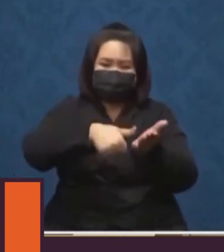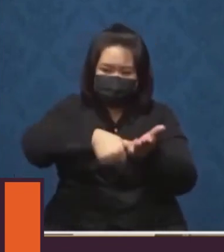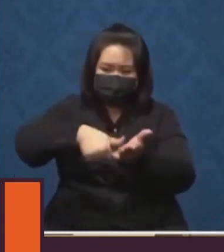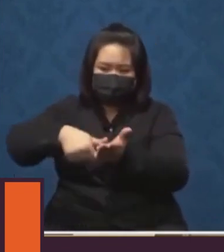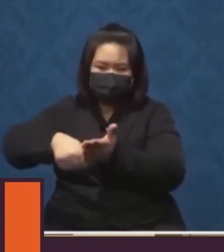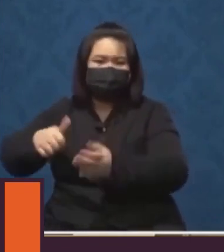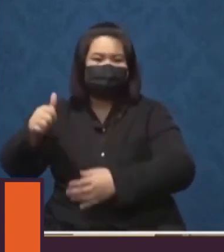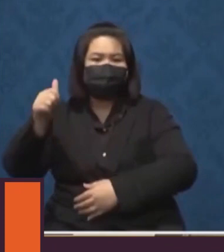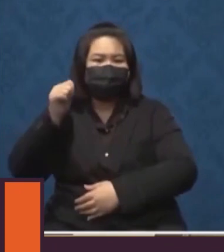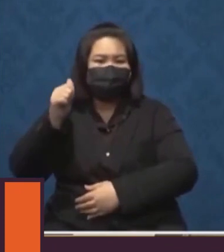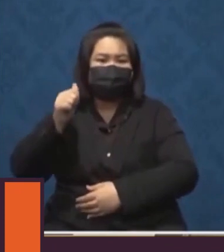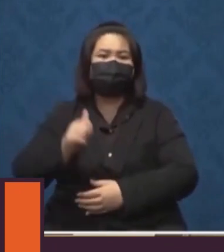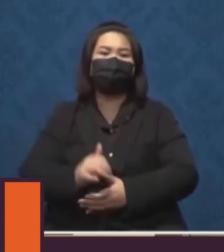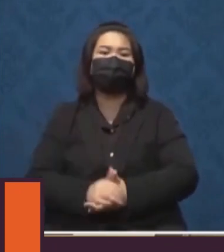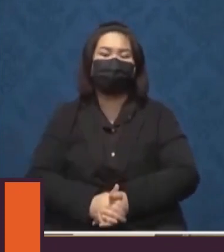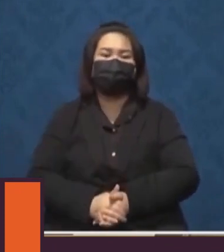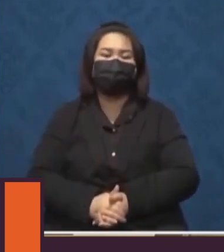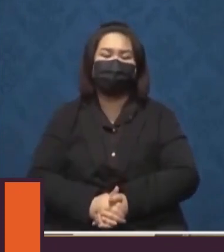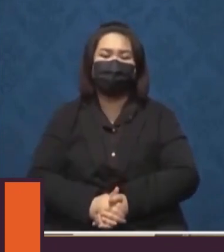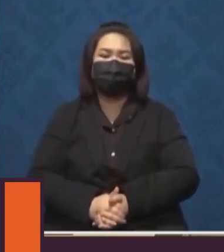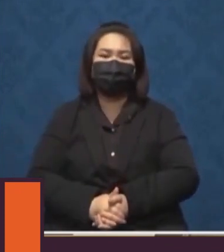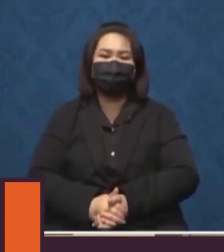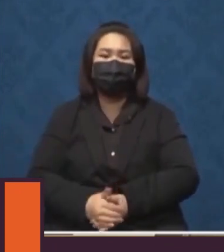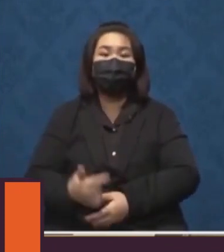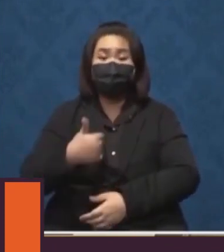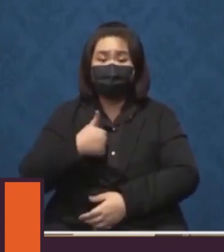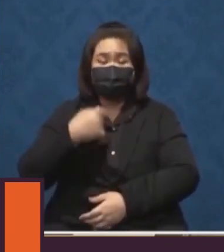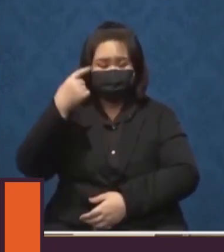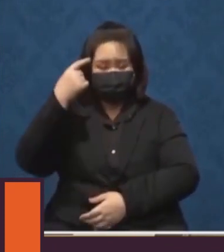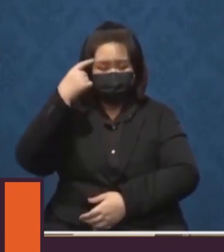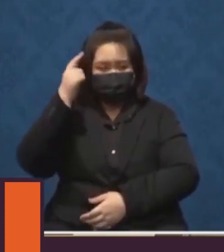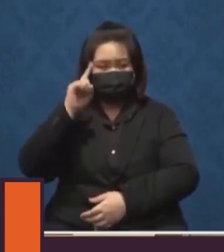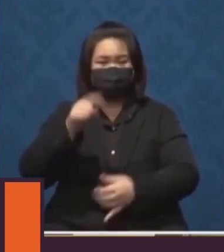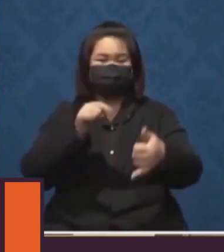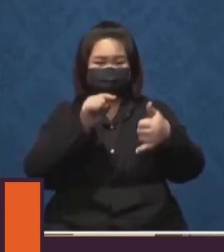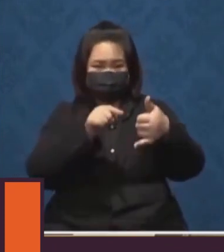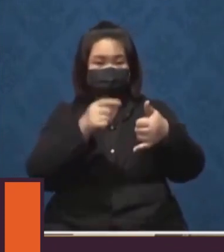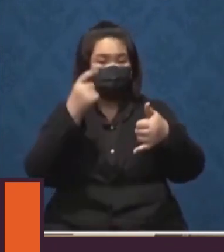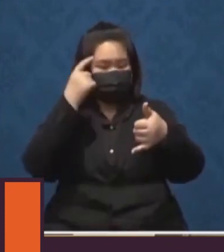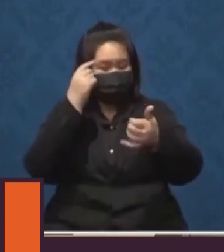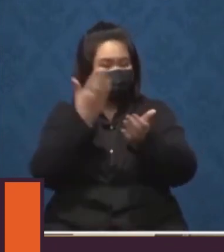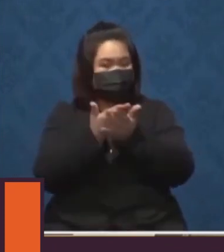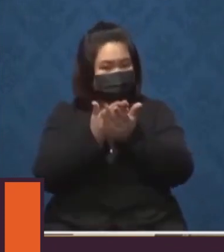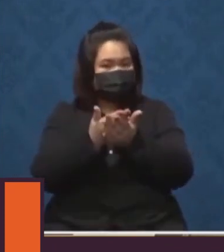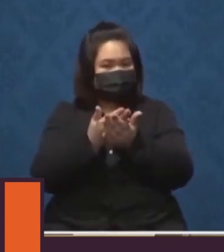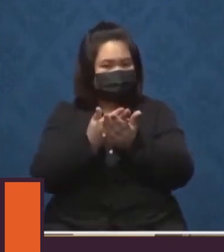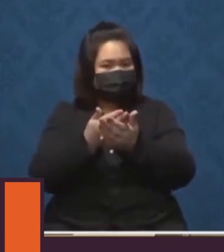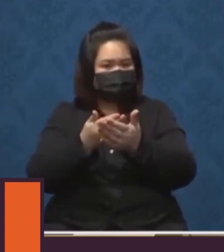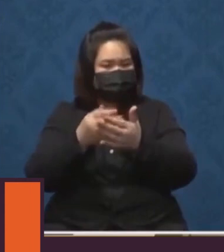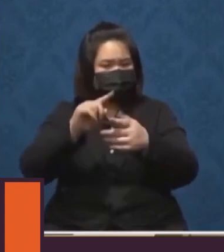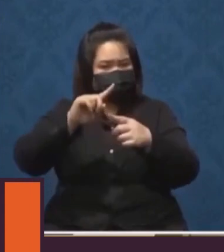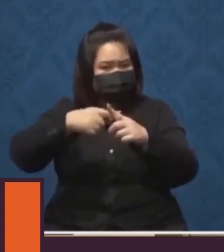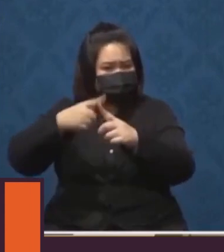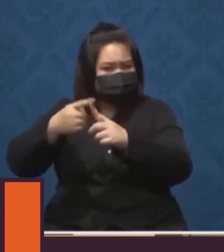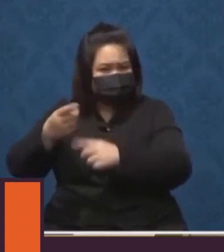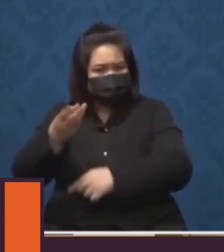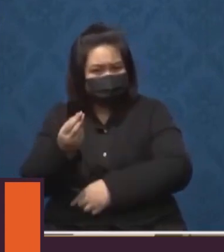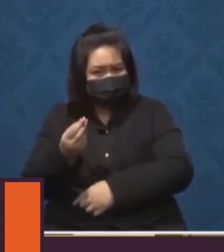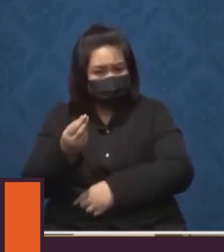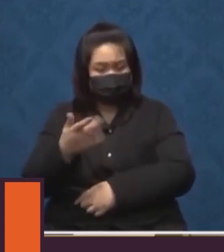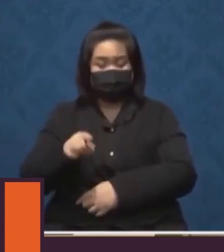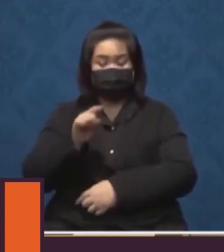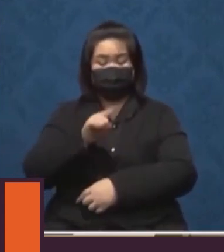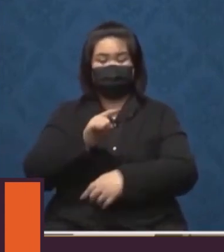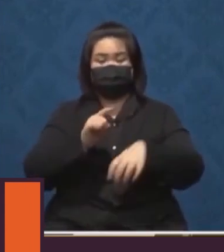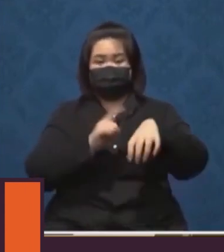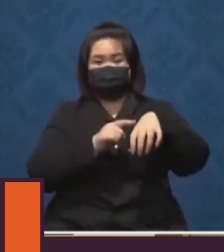ได้ครับและเมื่อเรามีการคำนึงถึงความสามารถในการชำระหนี้ของผู้กู้แล้วการบริหารจัดการของกองทุน